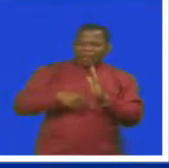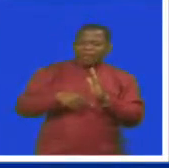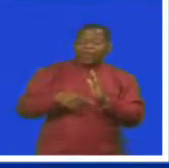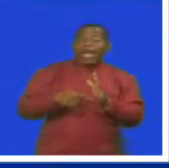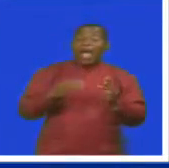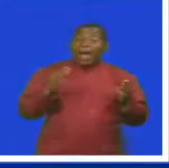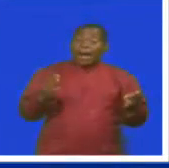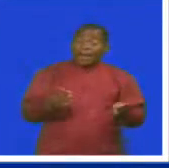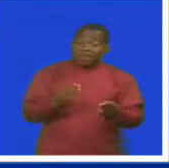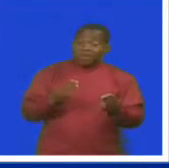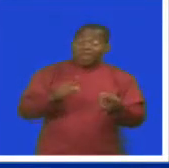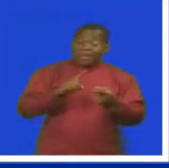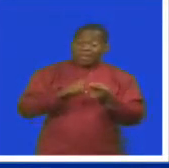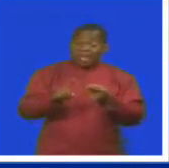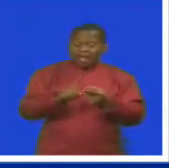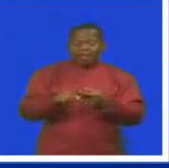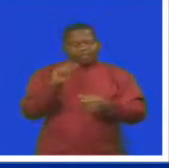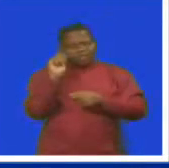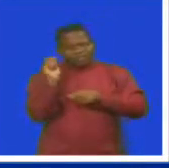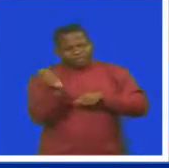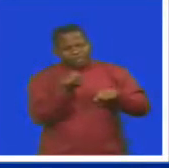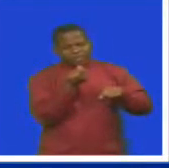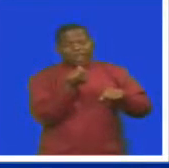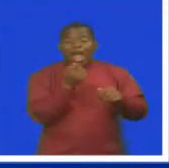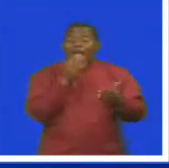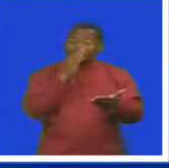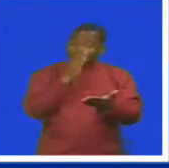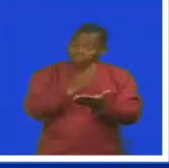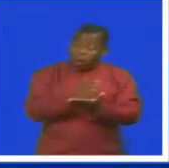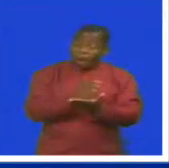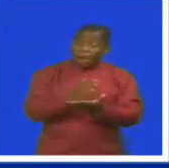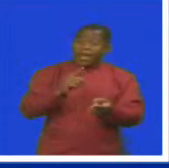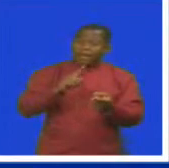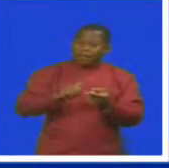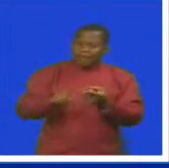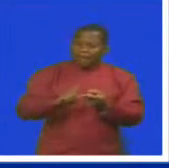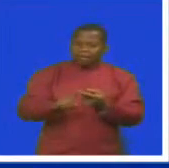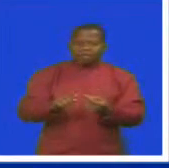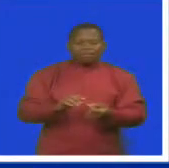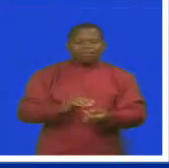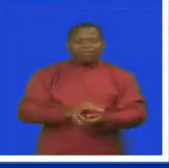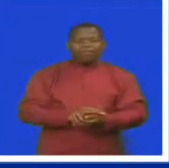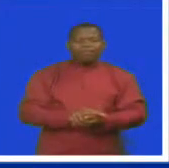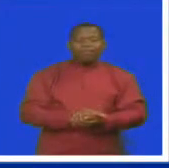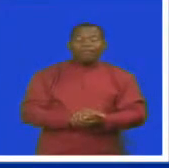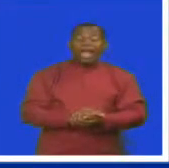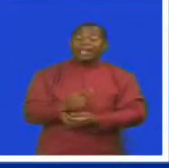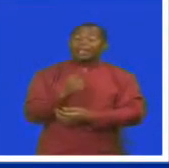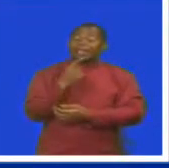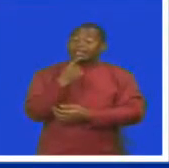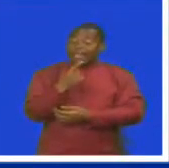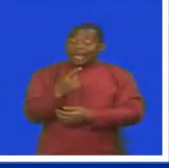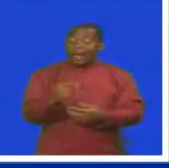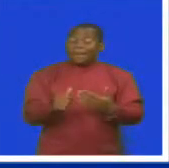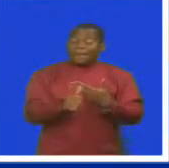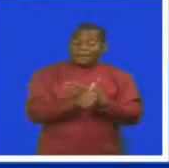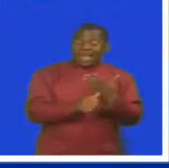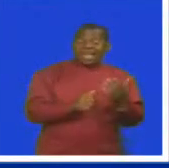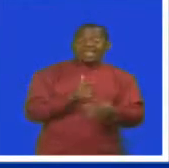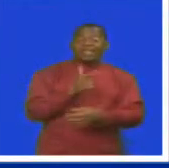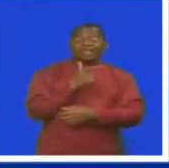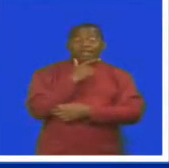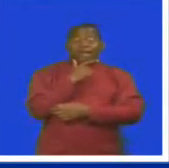guna kwe kwa tuwa vile nasike na December, kutawuba na le second wave. Nasifa gila ma epidemiologist, asi ayawu naka kathele